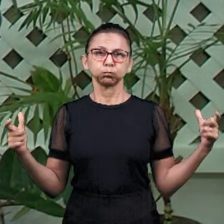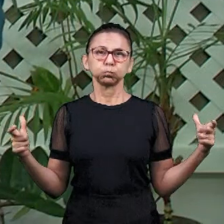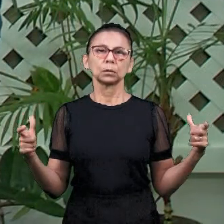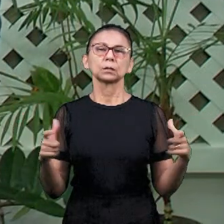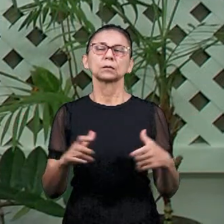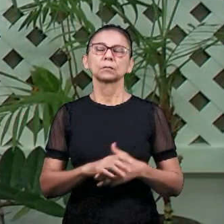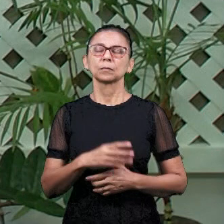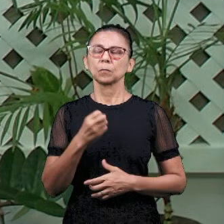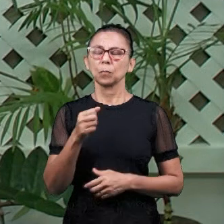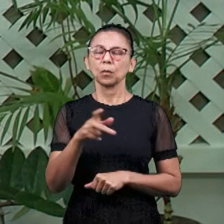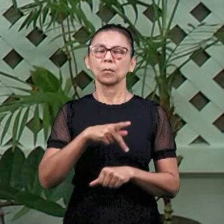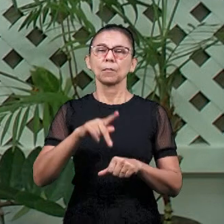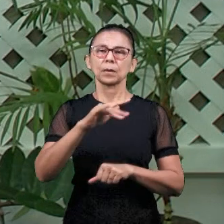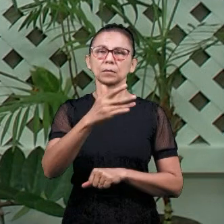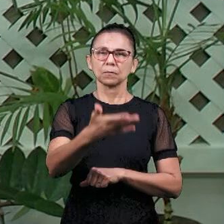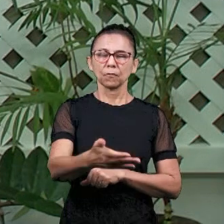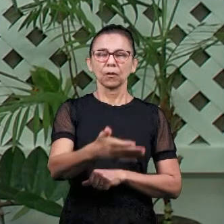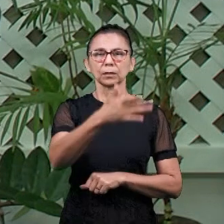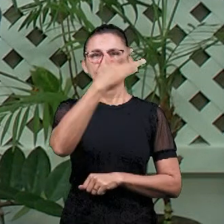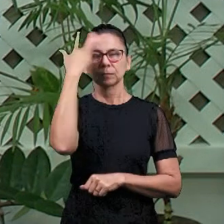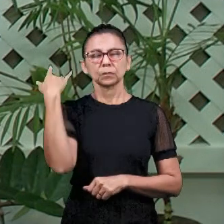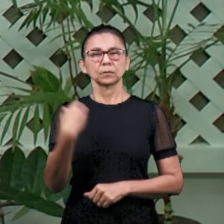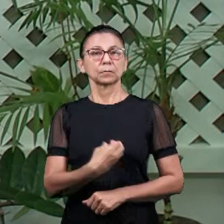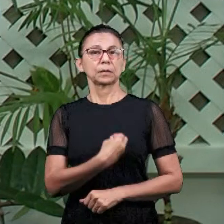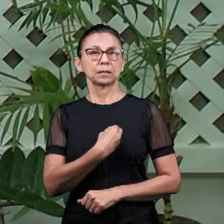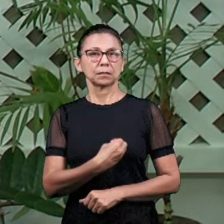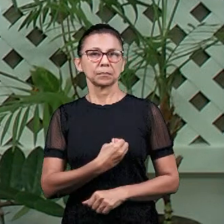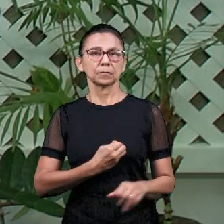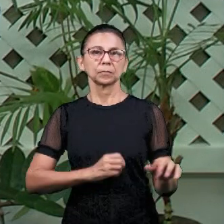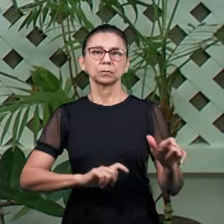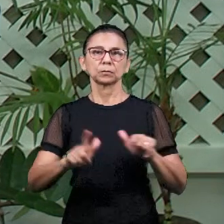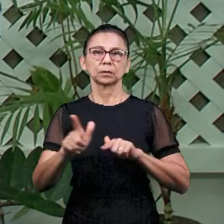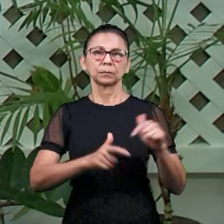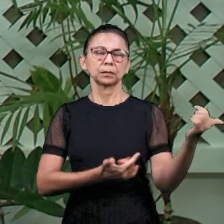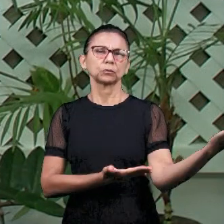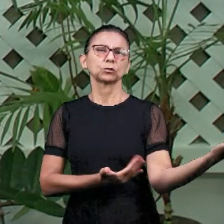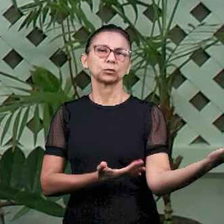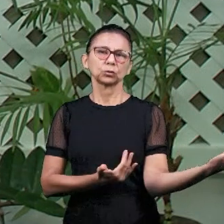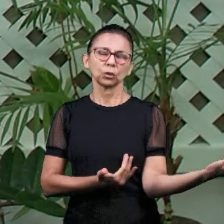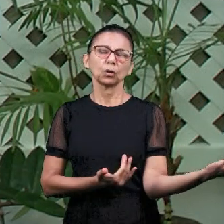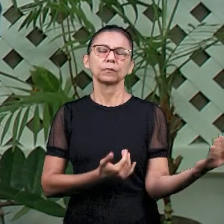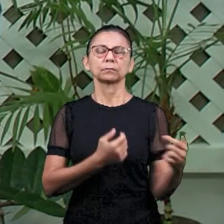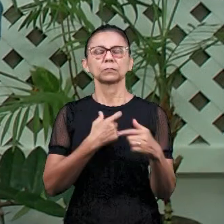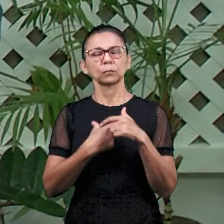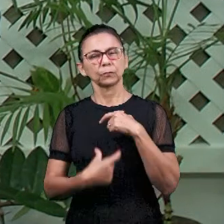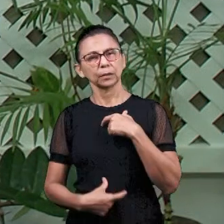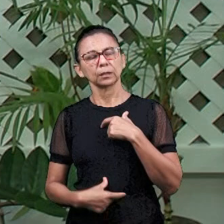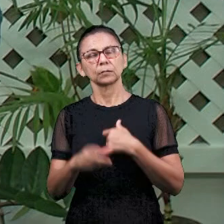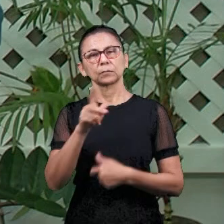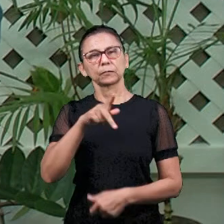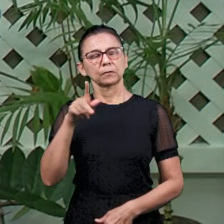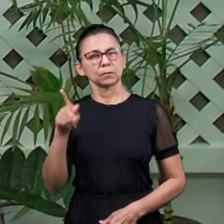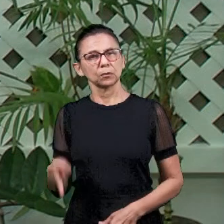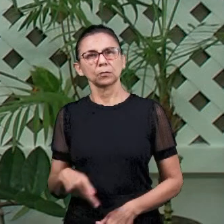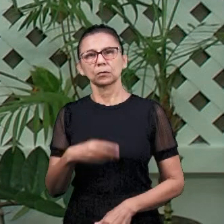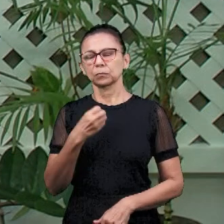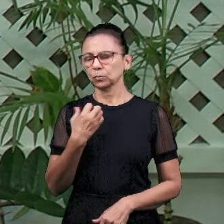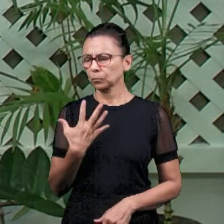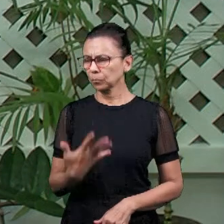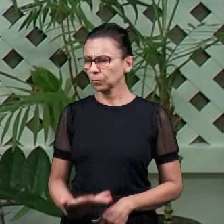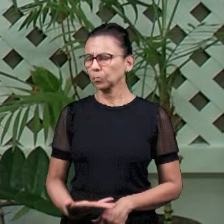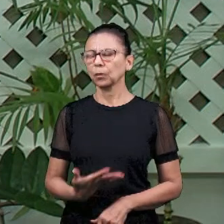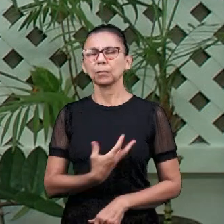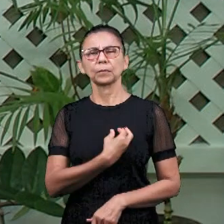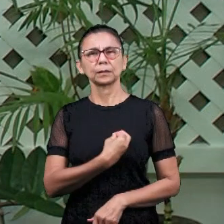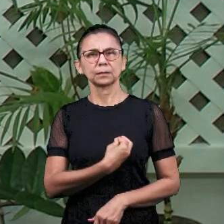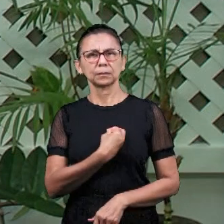travail des jeunes aussi, le travail d'ouvriers aussi, le travail des professeurs, la participation individuelle ici.